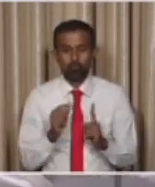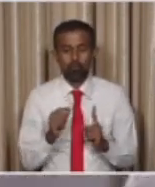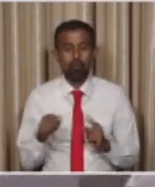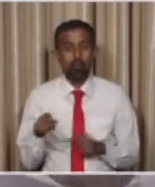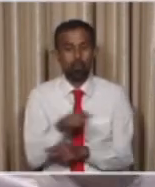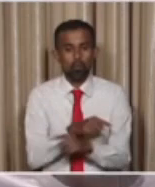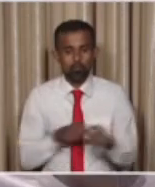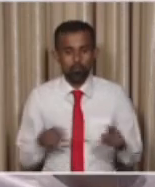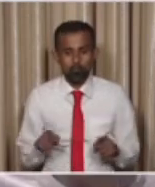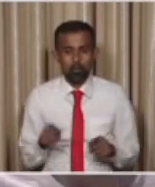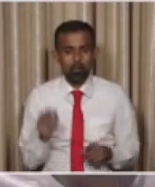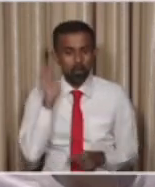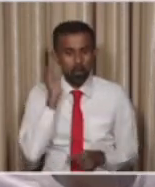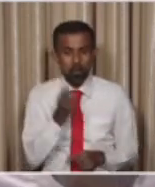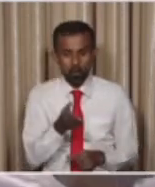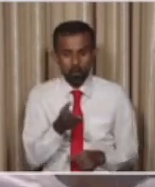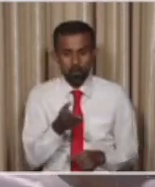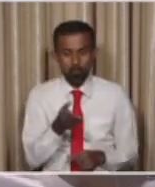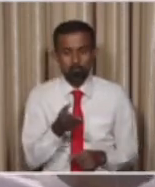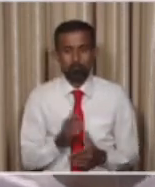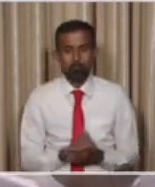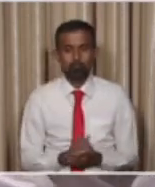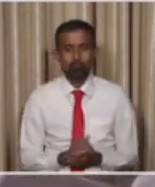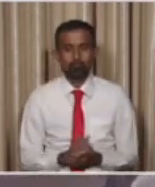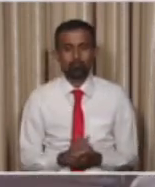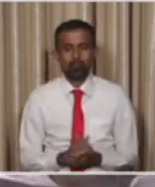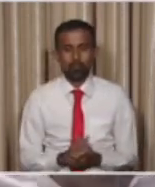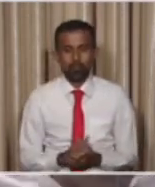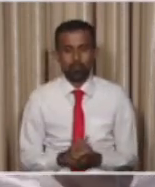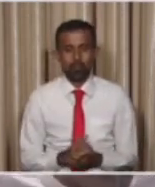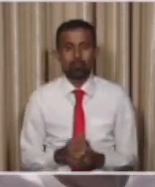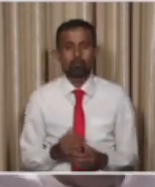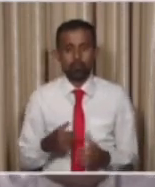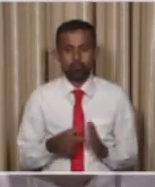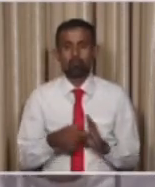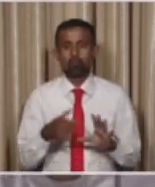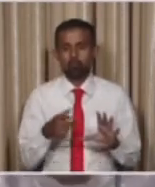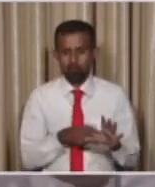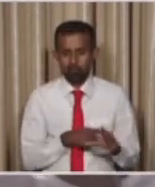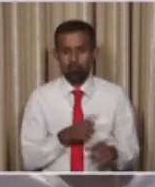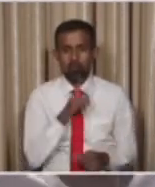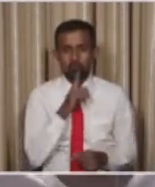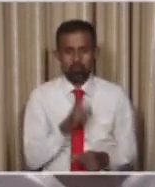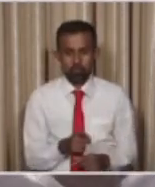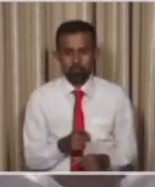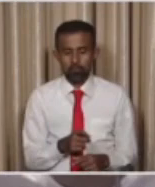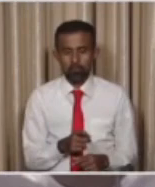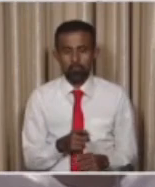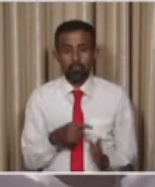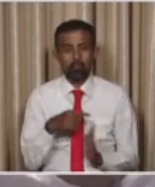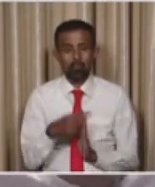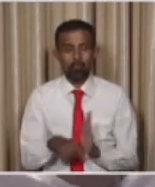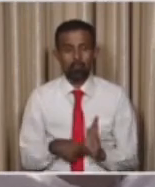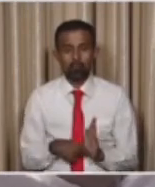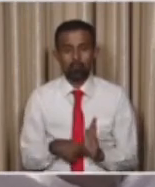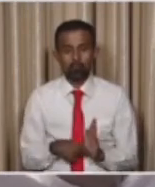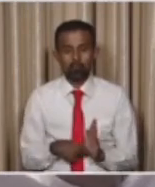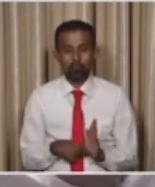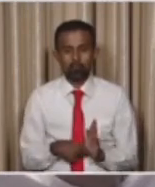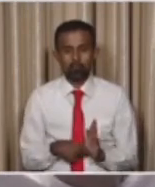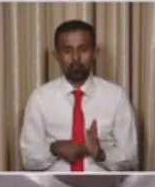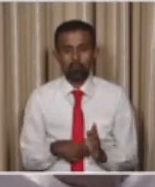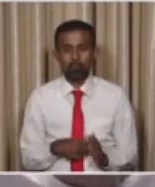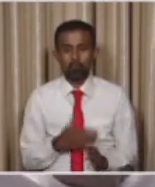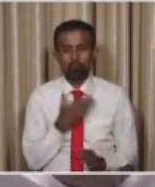සාක්ෂිය විමසන මතවරණ මතන්දියක් බාට මේක පත් කරගන්න අපි උත්සාහ කරනවා කියන කාරණා සිහිපත් කරමින් මේ රටේ ඇතම් අය ඉන උඩු